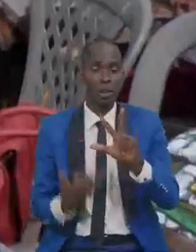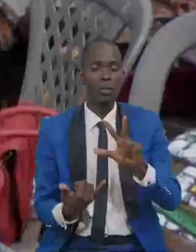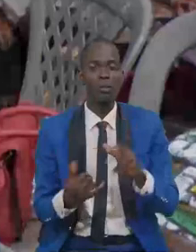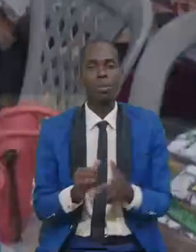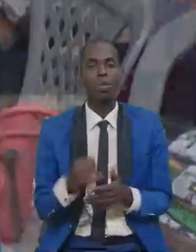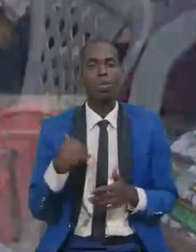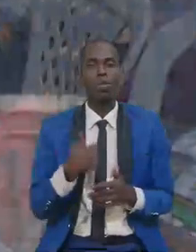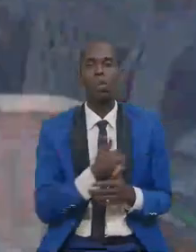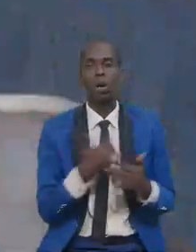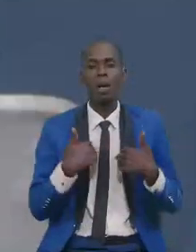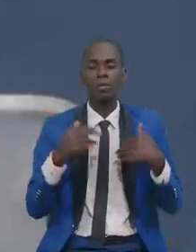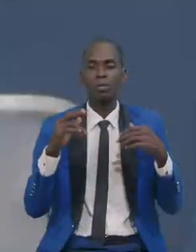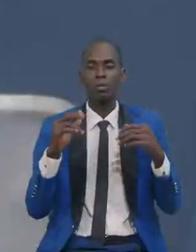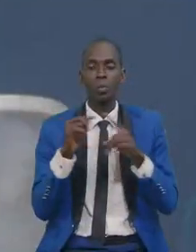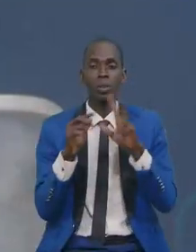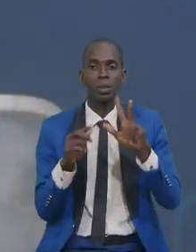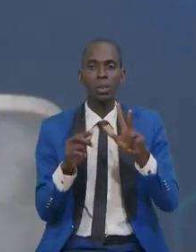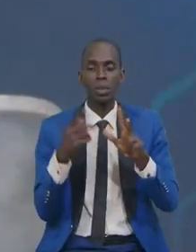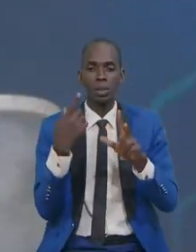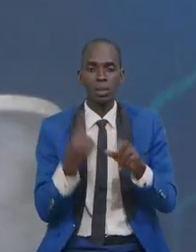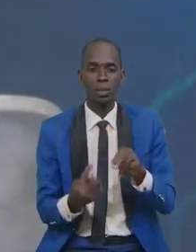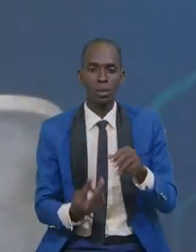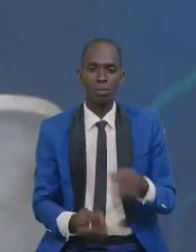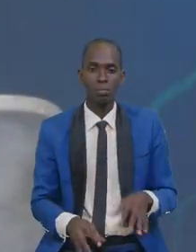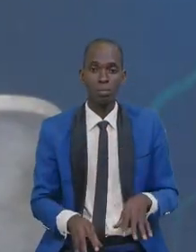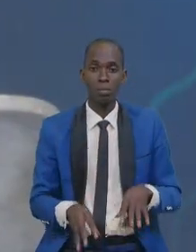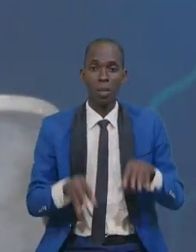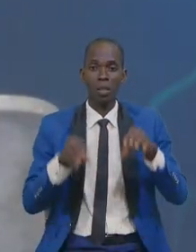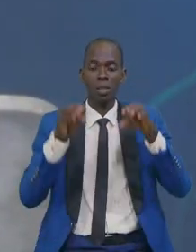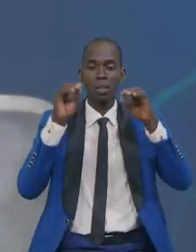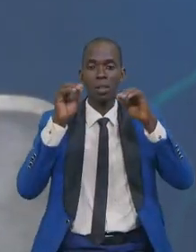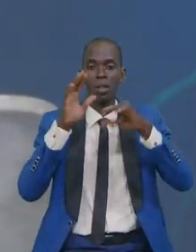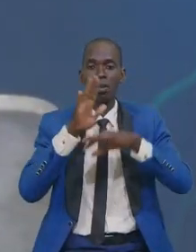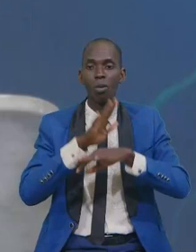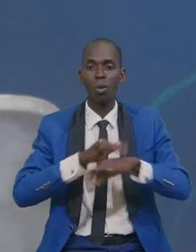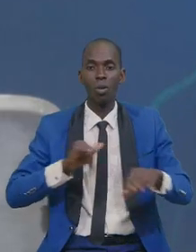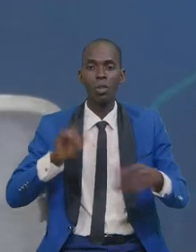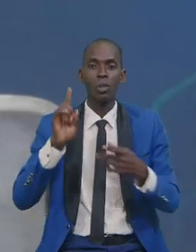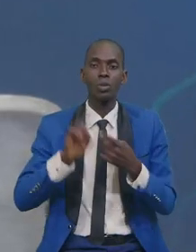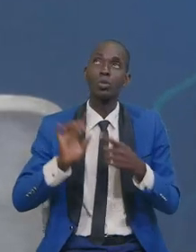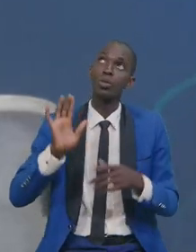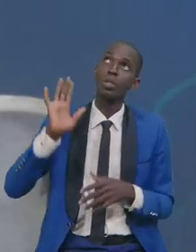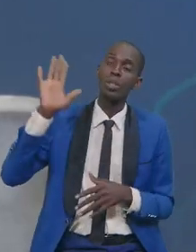Troisième point, l'appel ascendant à sa plénitude